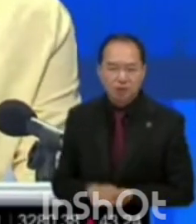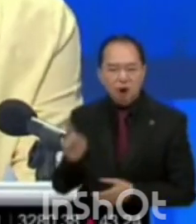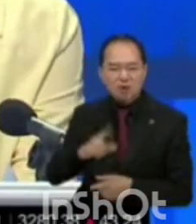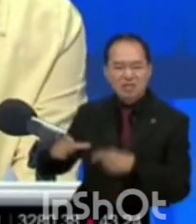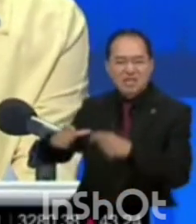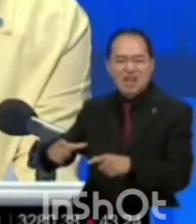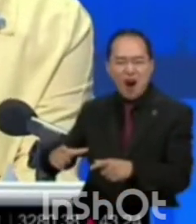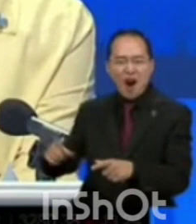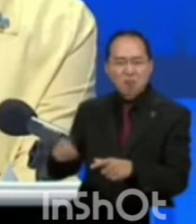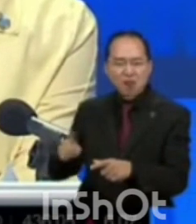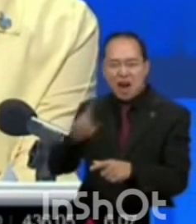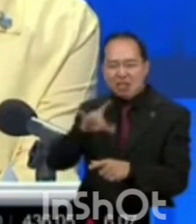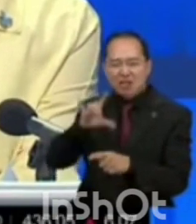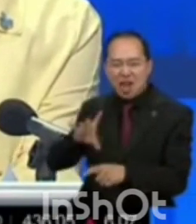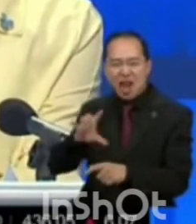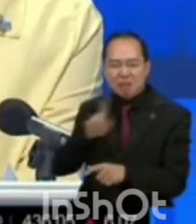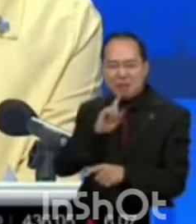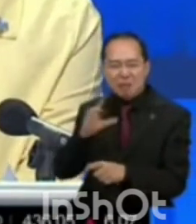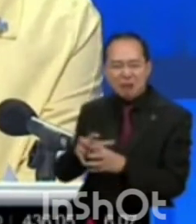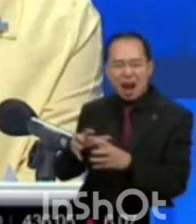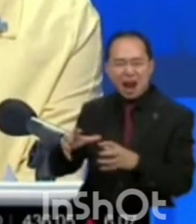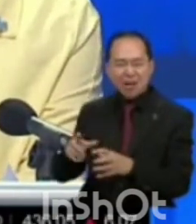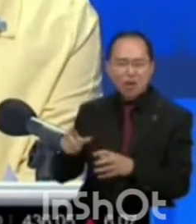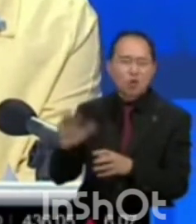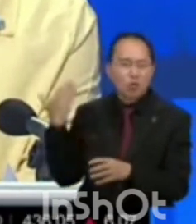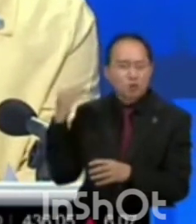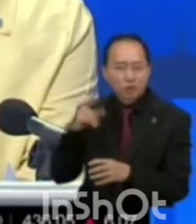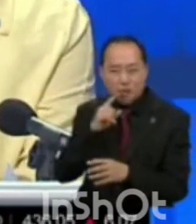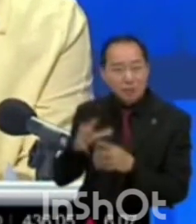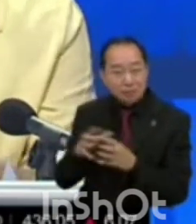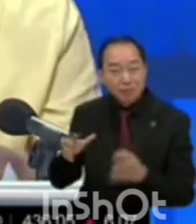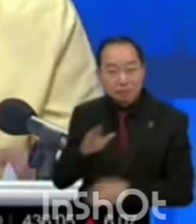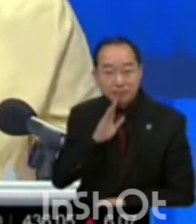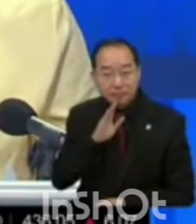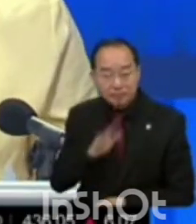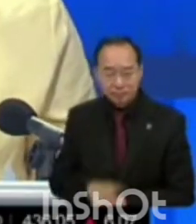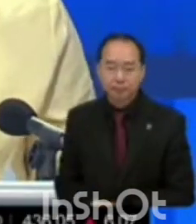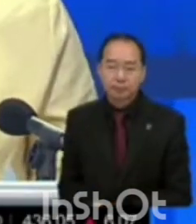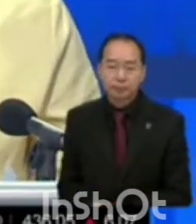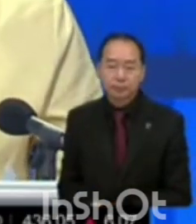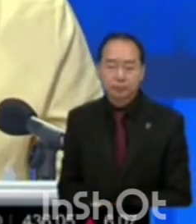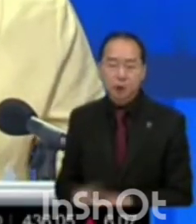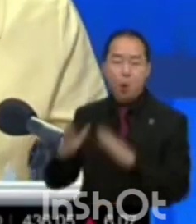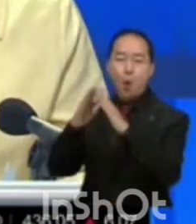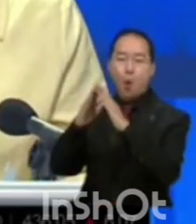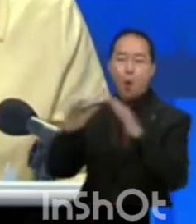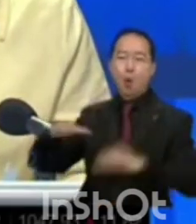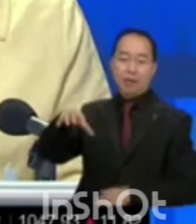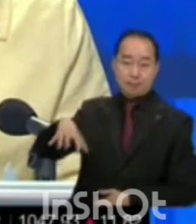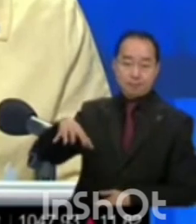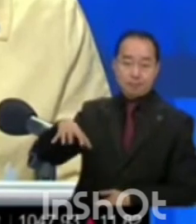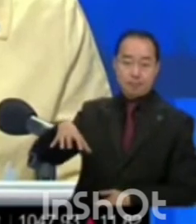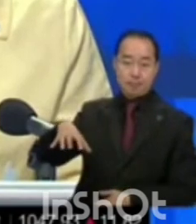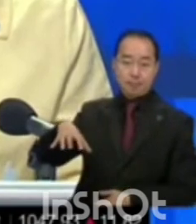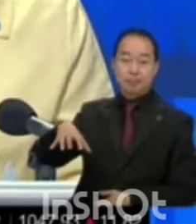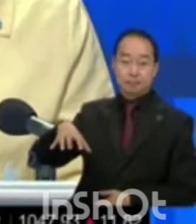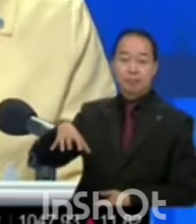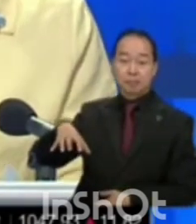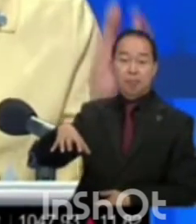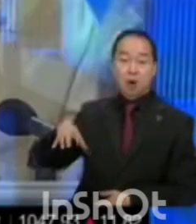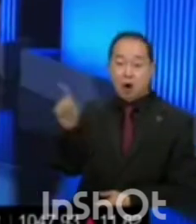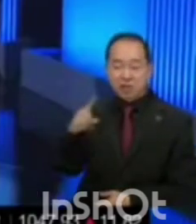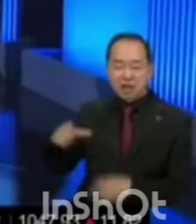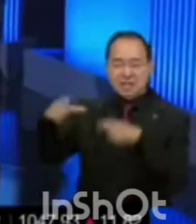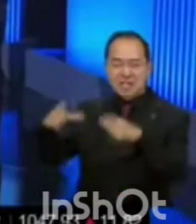대해서 최근 여러 논란이 있었는데요. 사실은 호남은 단순히 어떤